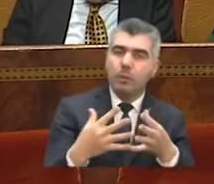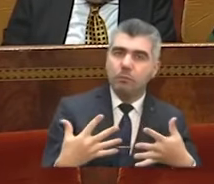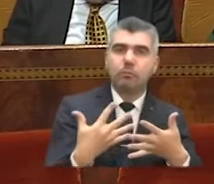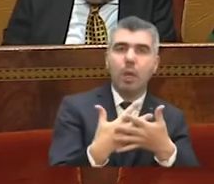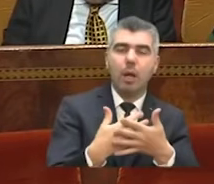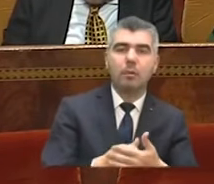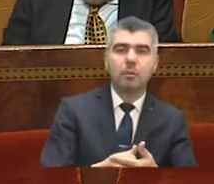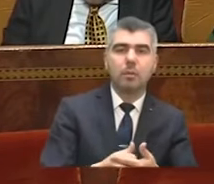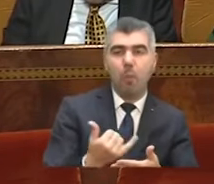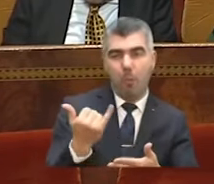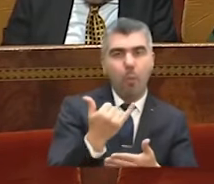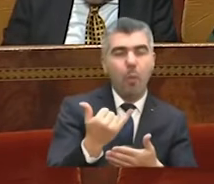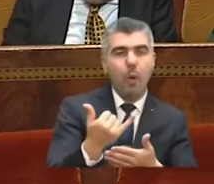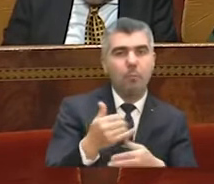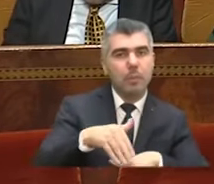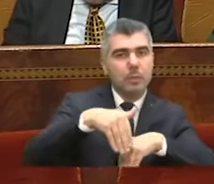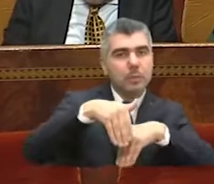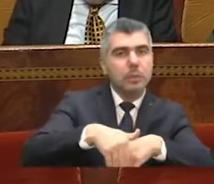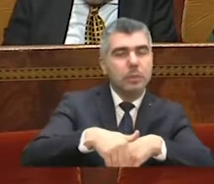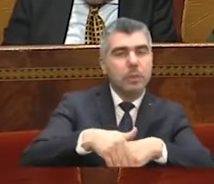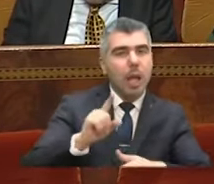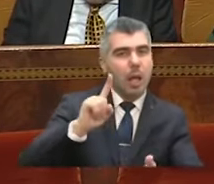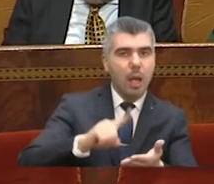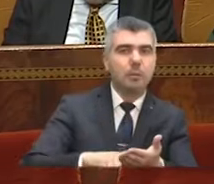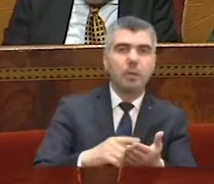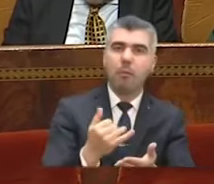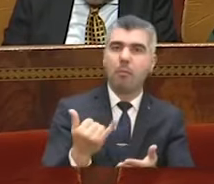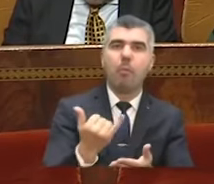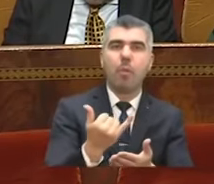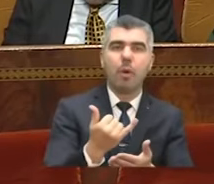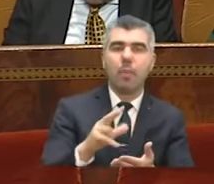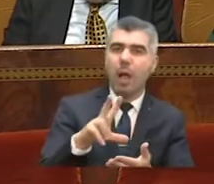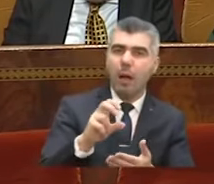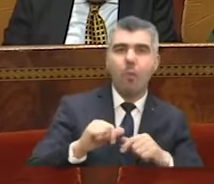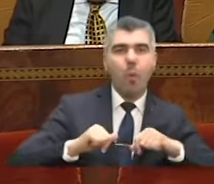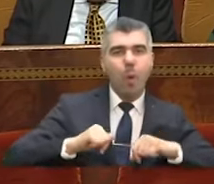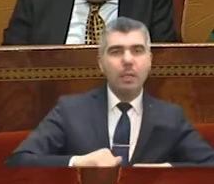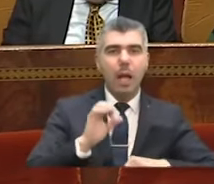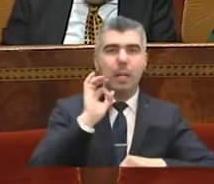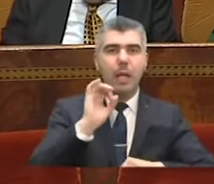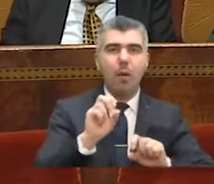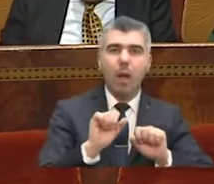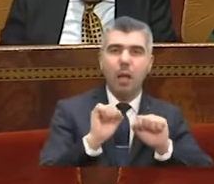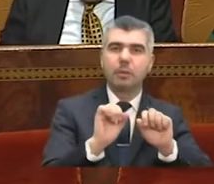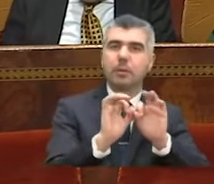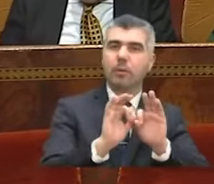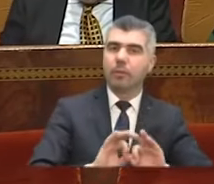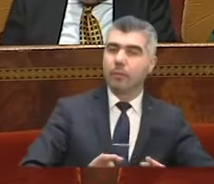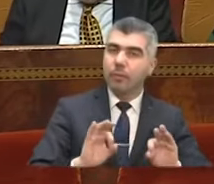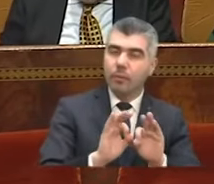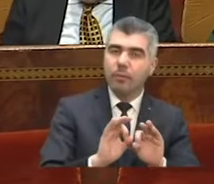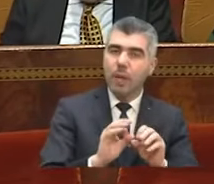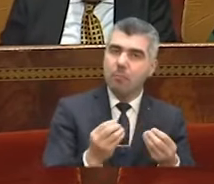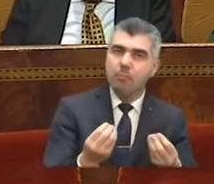منكم حتى هذا الورش، حتى هذا القطاع ديال المقابر حتى هو تاخذوه بعين الاعتبار. نعرفين الوزاره ماشي اختصاص ديالها، ولكن تواكبنا